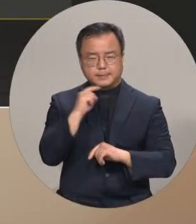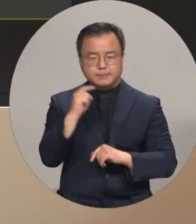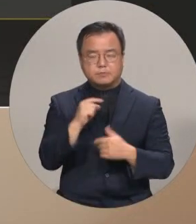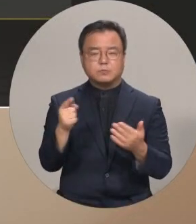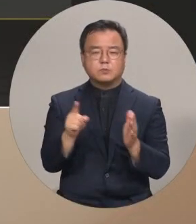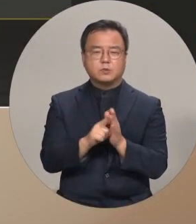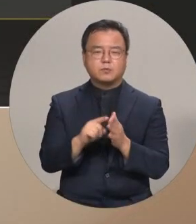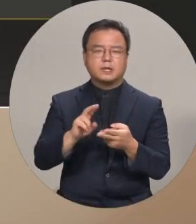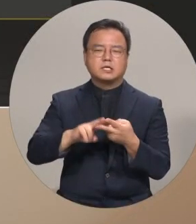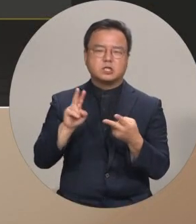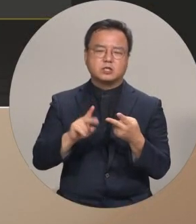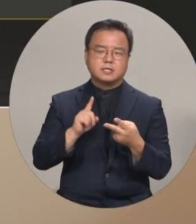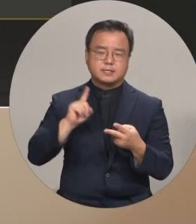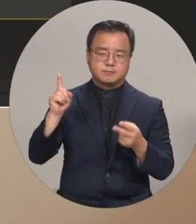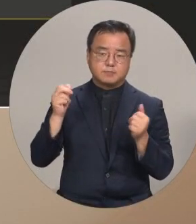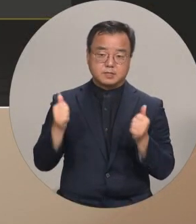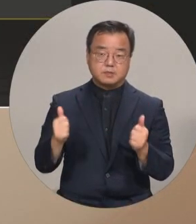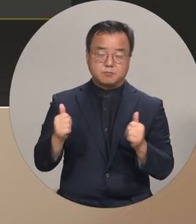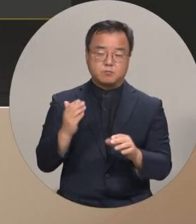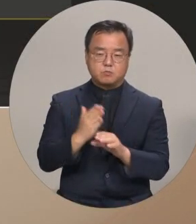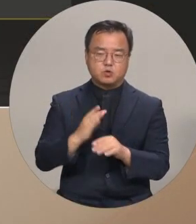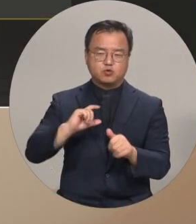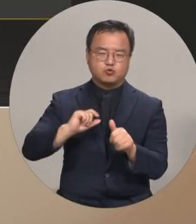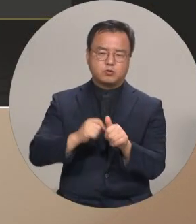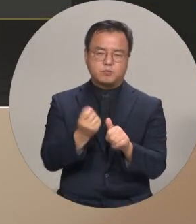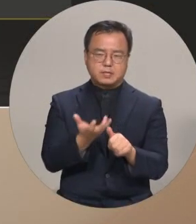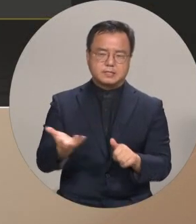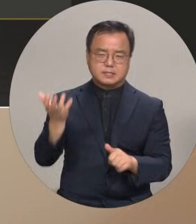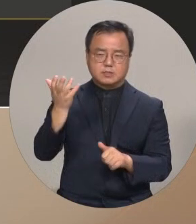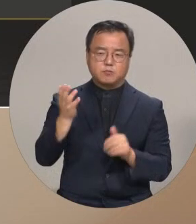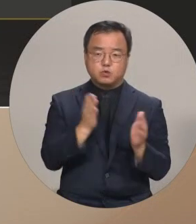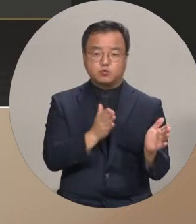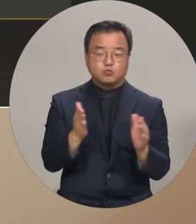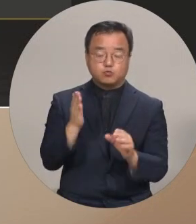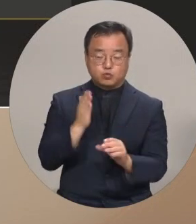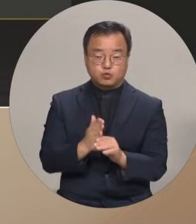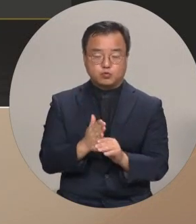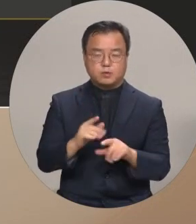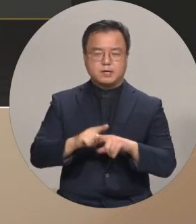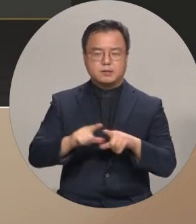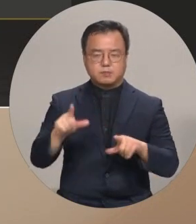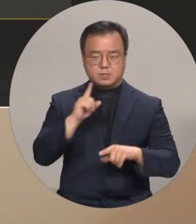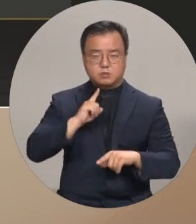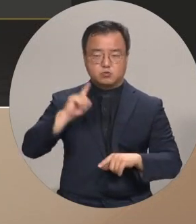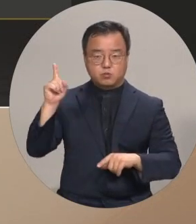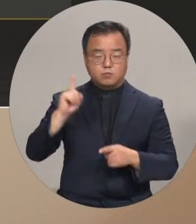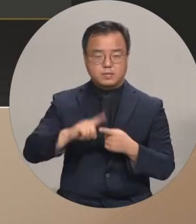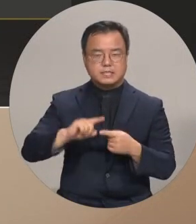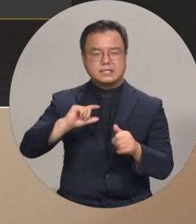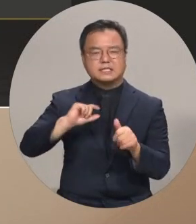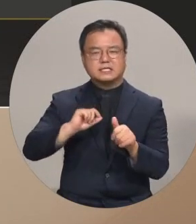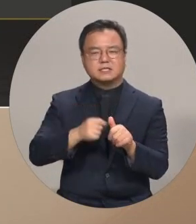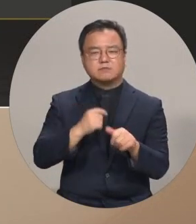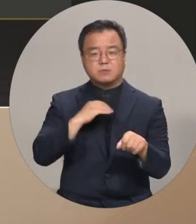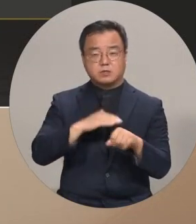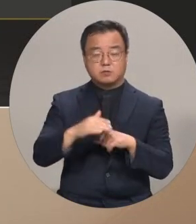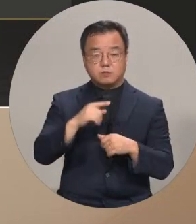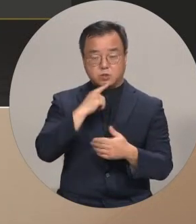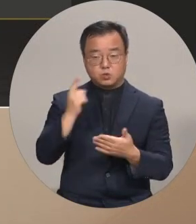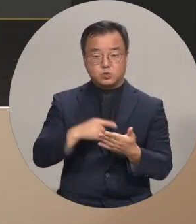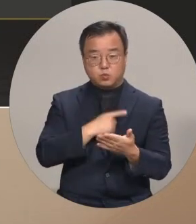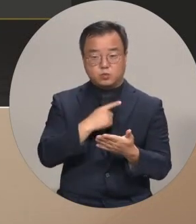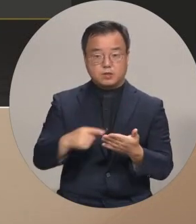형사재판에서 양연 기준 상향이 추진되고 있고 민사에서 징벌적 손해 배상제도 도입도 추진되고